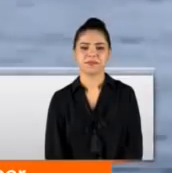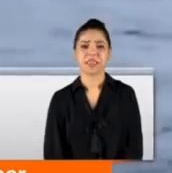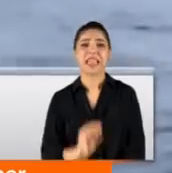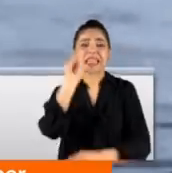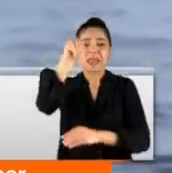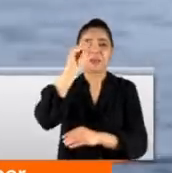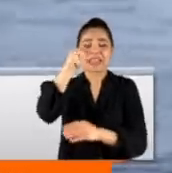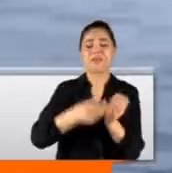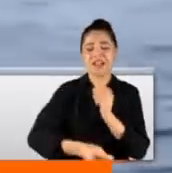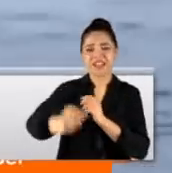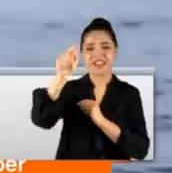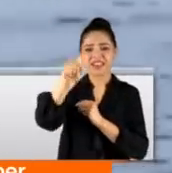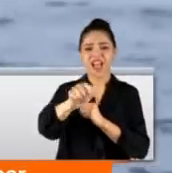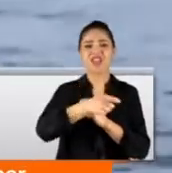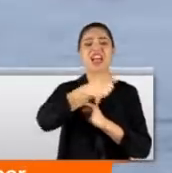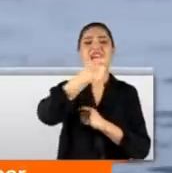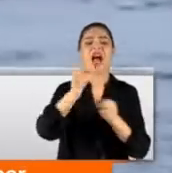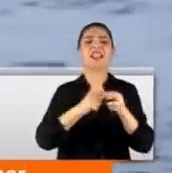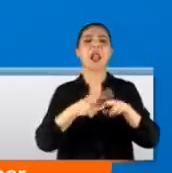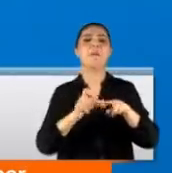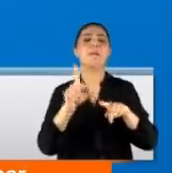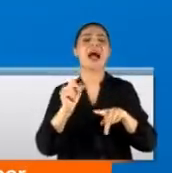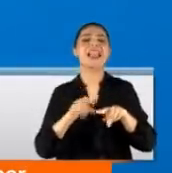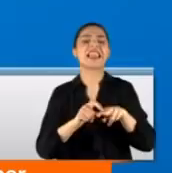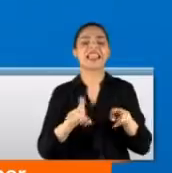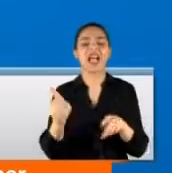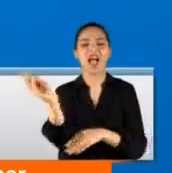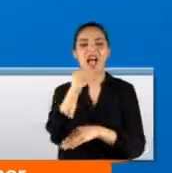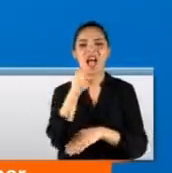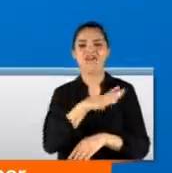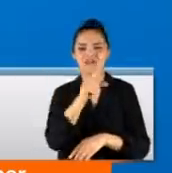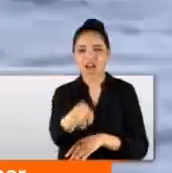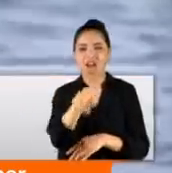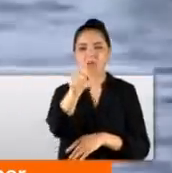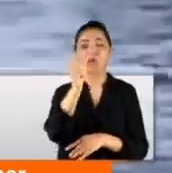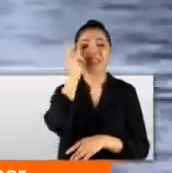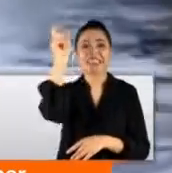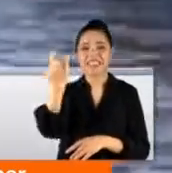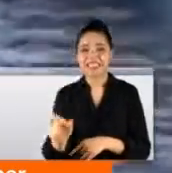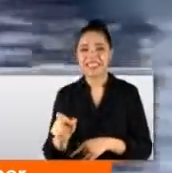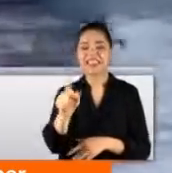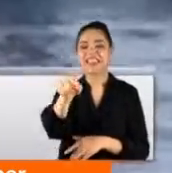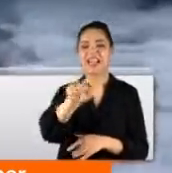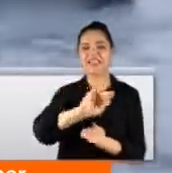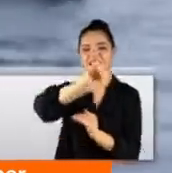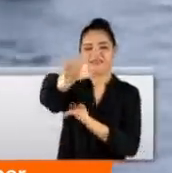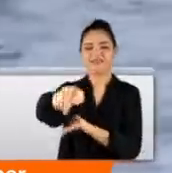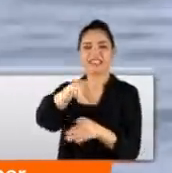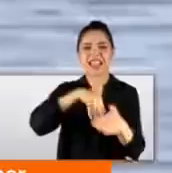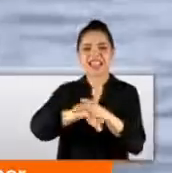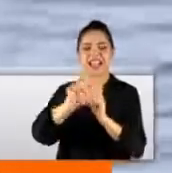Zıplaya zıplaya katil balinalardan kaçtı, tekneye atlamaya çalıştı ve sonunda insanların yanına sığınmayı